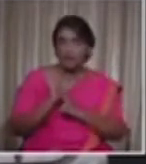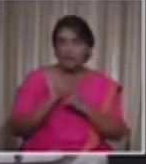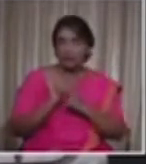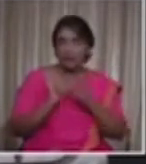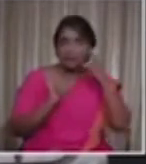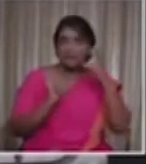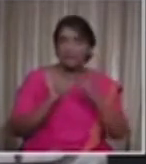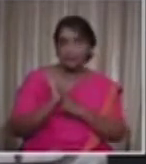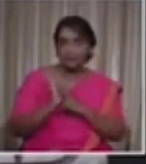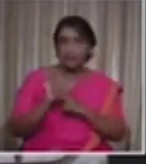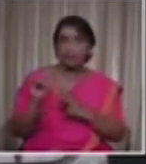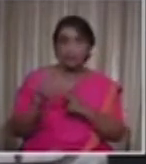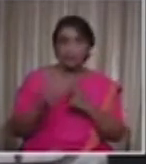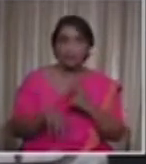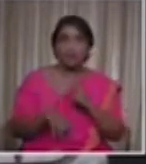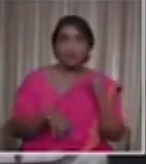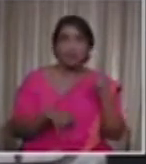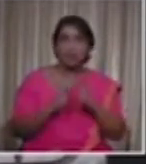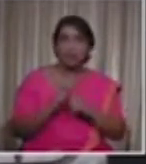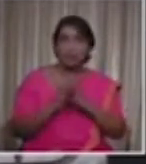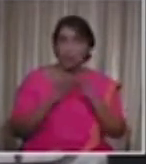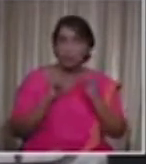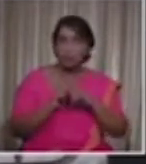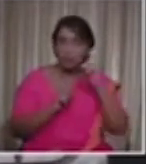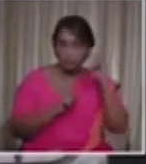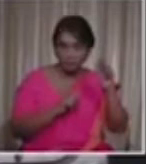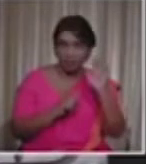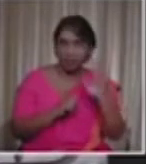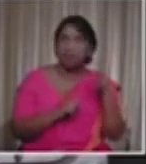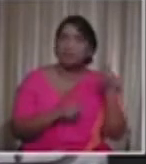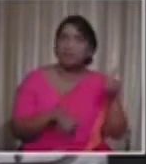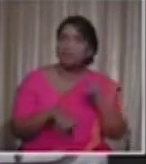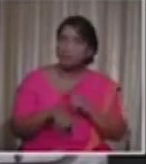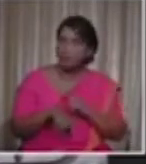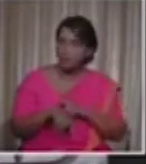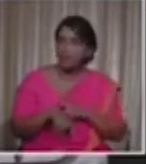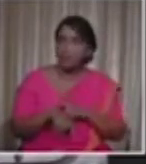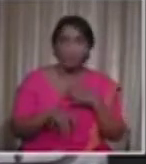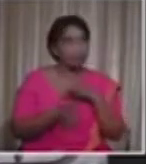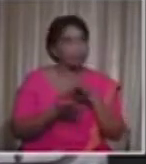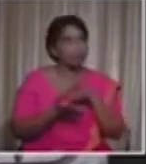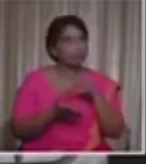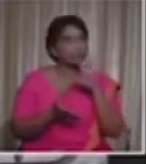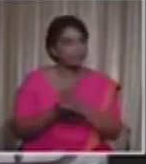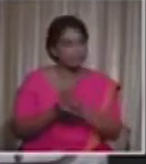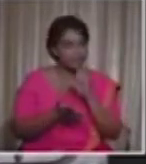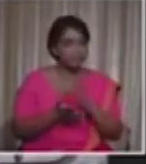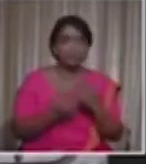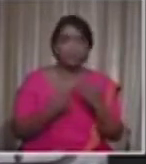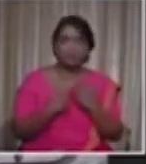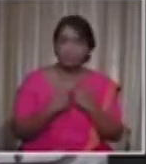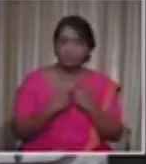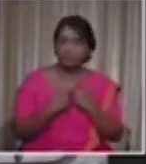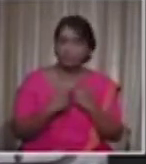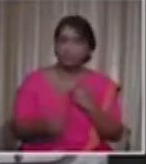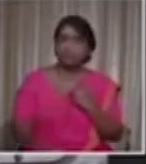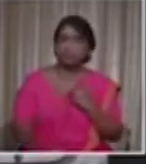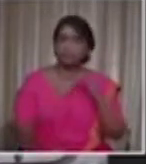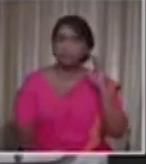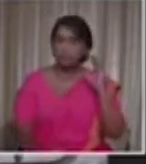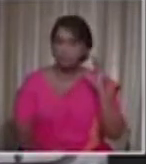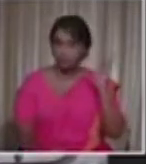ගෑස් දාන එක. ඉතින් වැඩිපුර ගෙව්වා කියලා තමයි උනේ. ඒ අවස්ථාවේදී තීරණයක් ගත්තා අපේ මේ